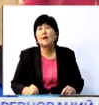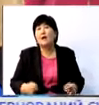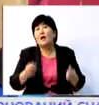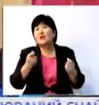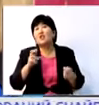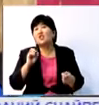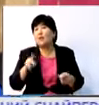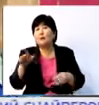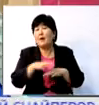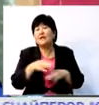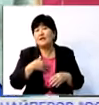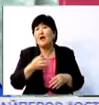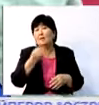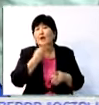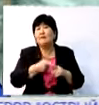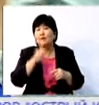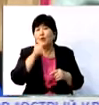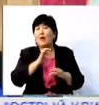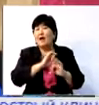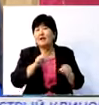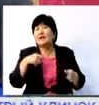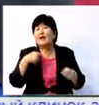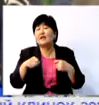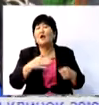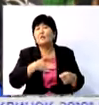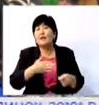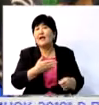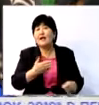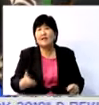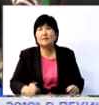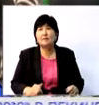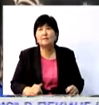Дешевле, чем на базаре. Нам нравится. В этом году отличная ярмарка. Благодарим.